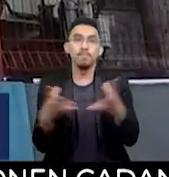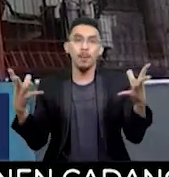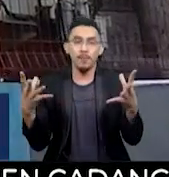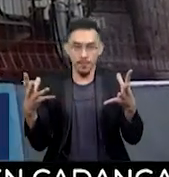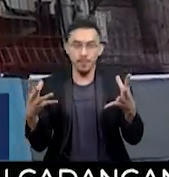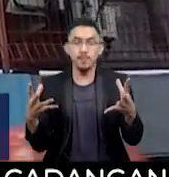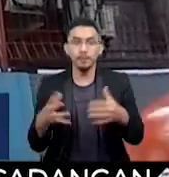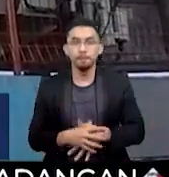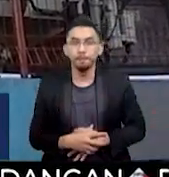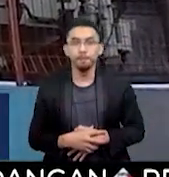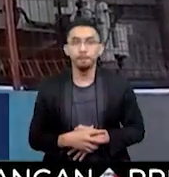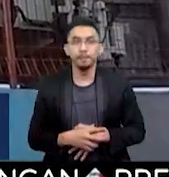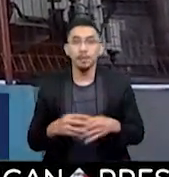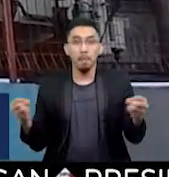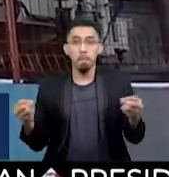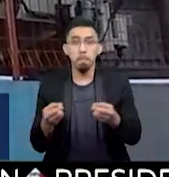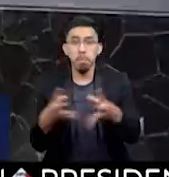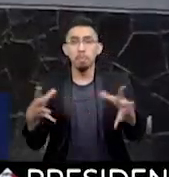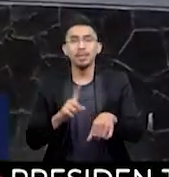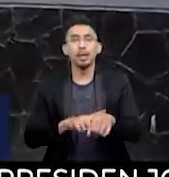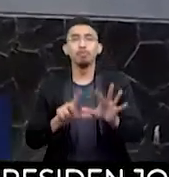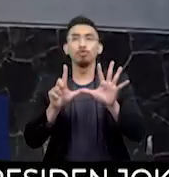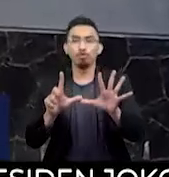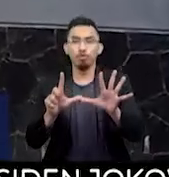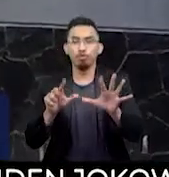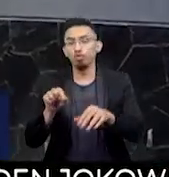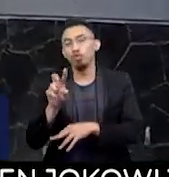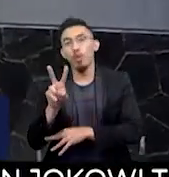Kebakaran terjadi pukul 7.20 Kamis pagi.